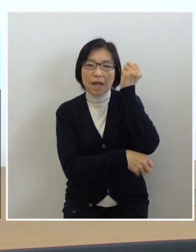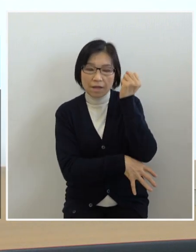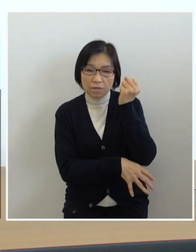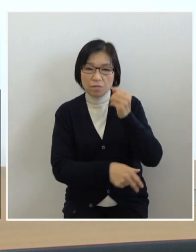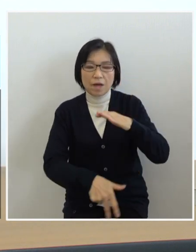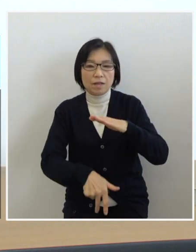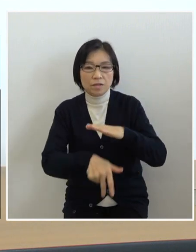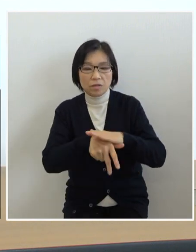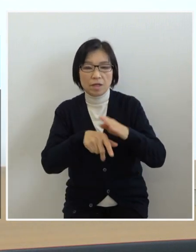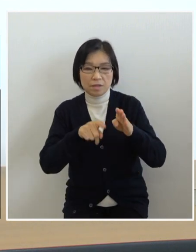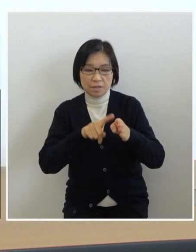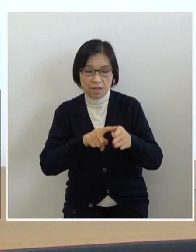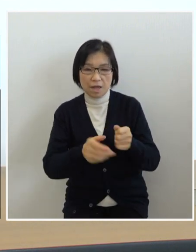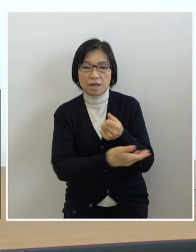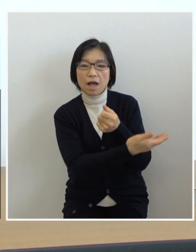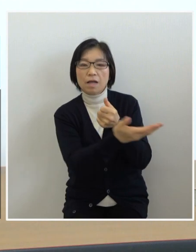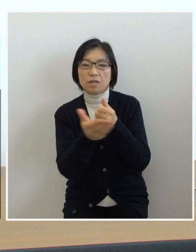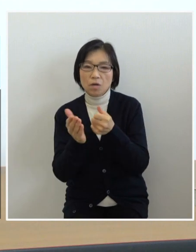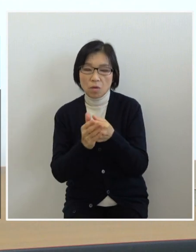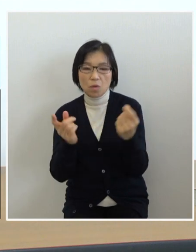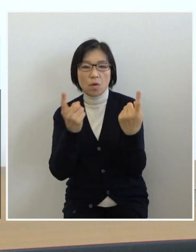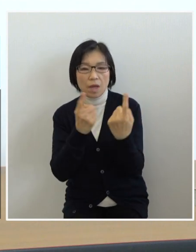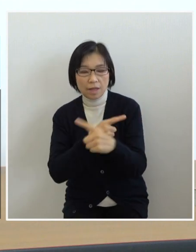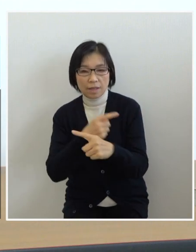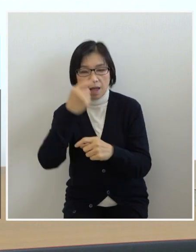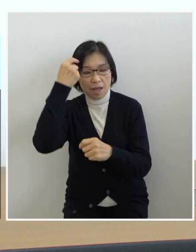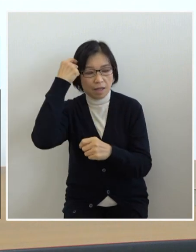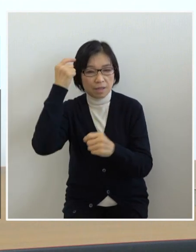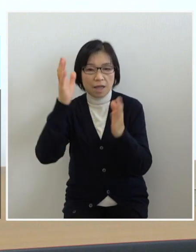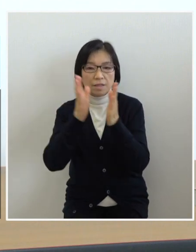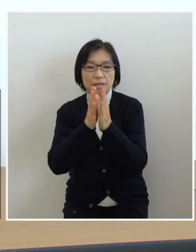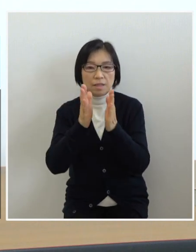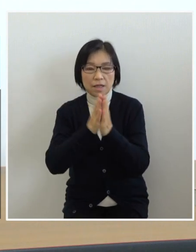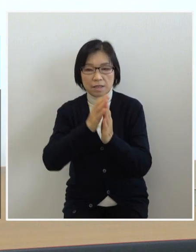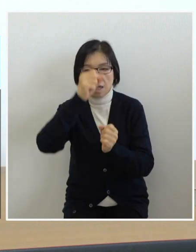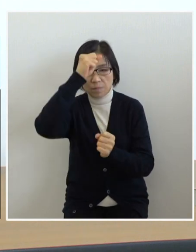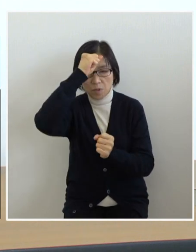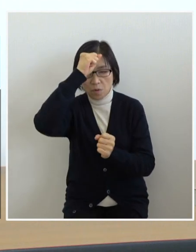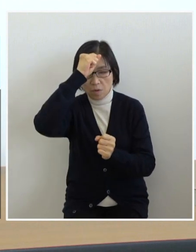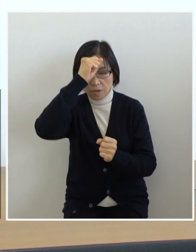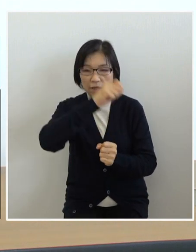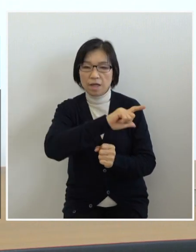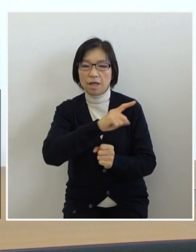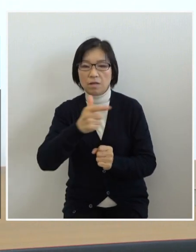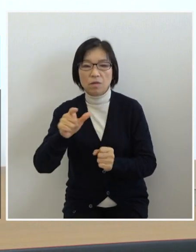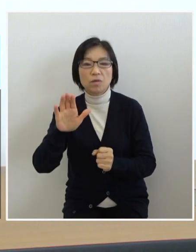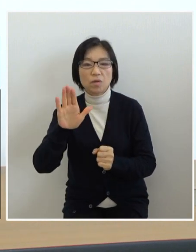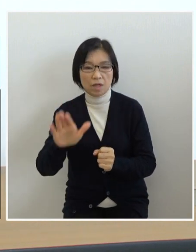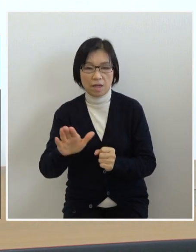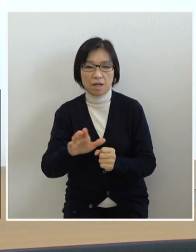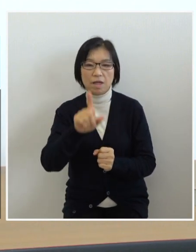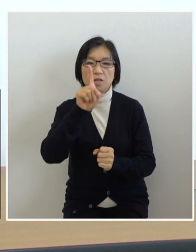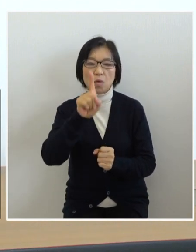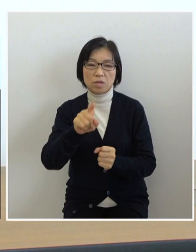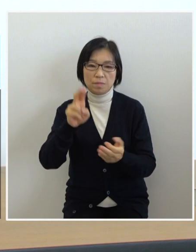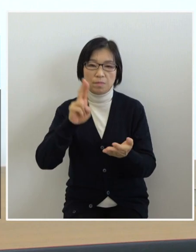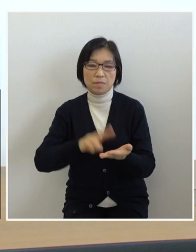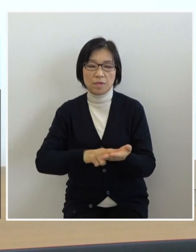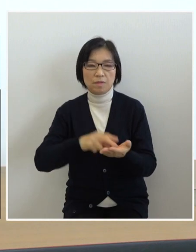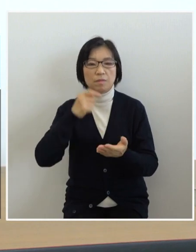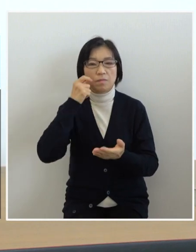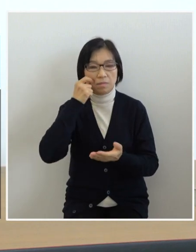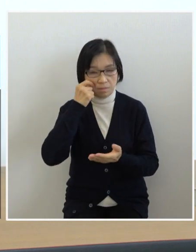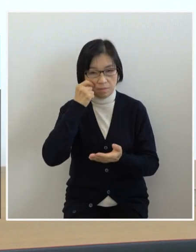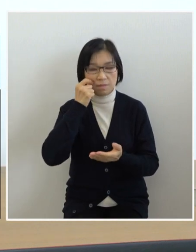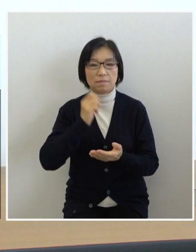スや環境の変化によるもの、精神的な病気によるものなど様々で、一つに特定できない場合があります